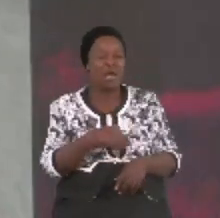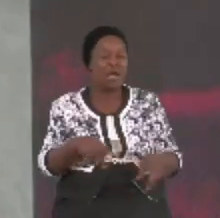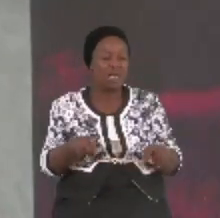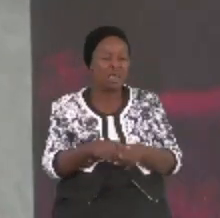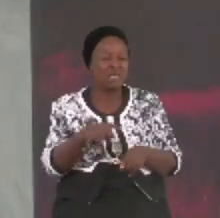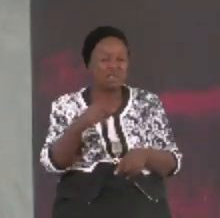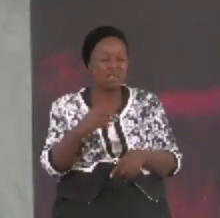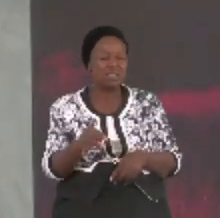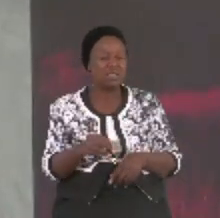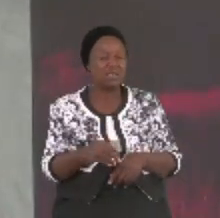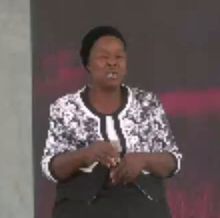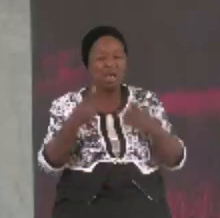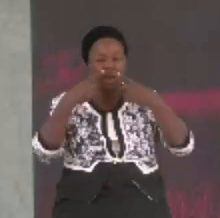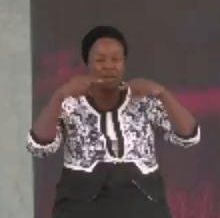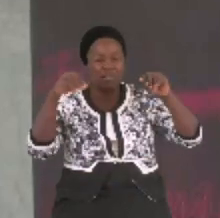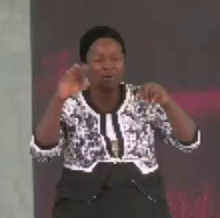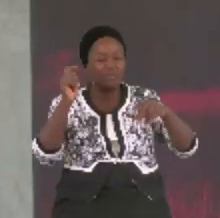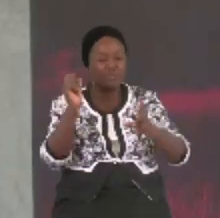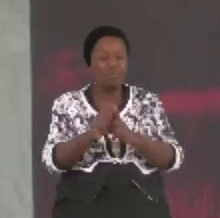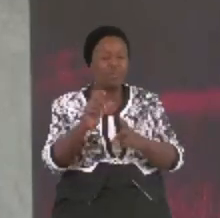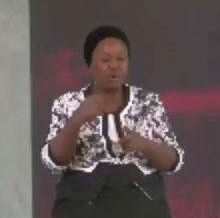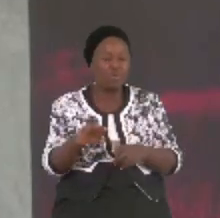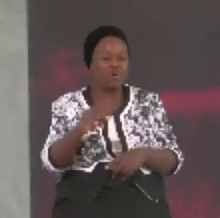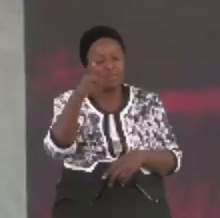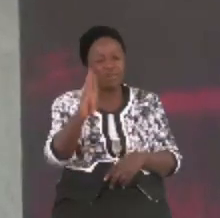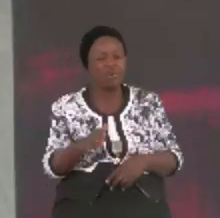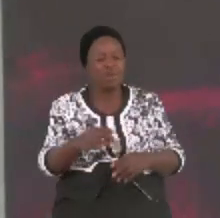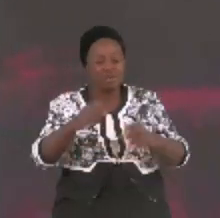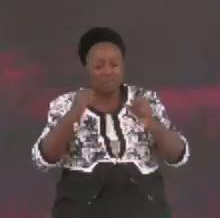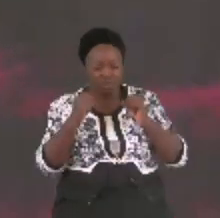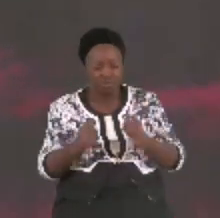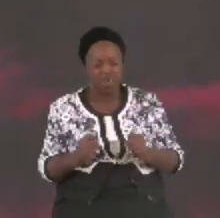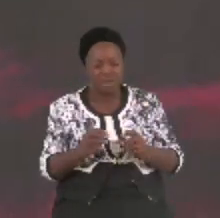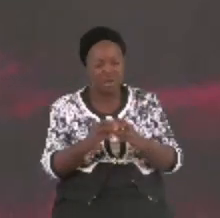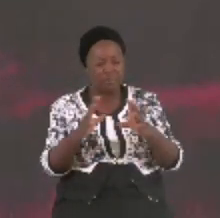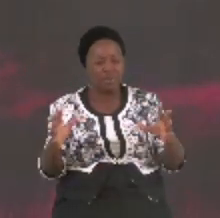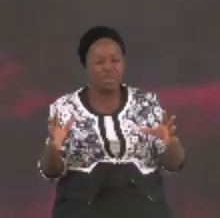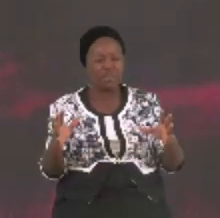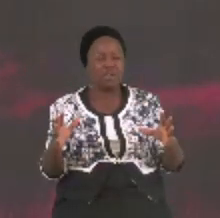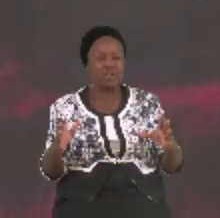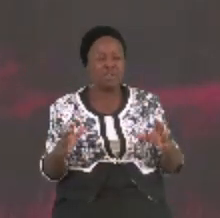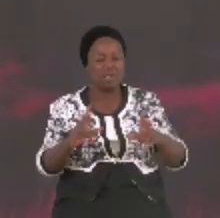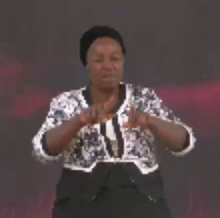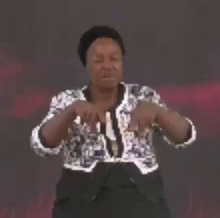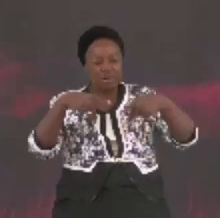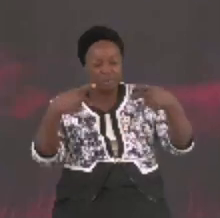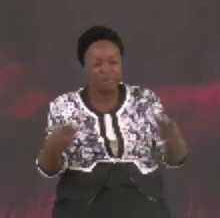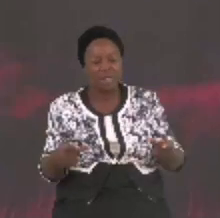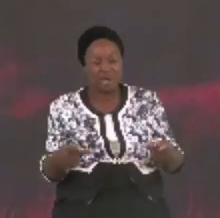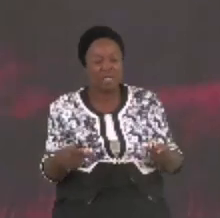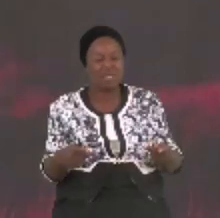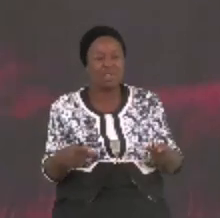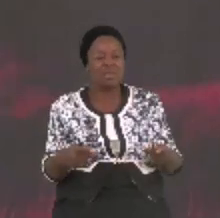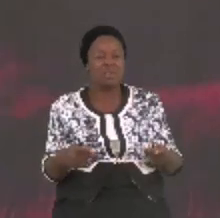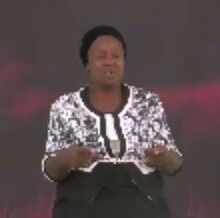et comme ceux qui déclarent la parole de Dieu, à force abondante, la provision